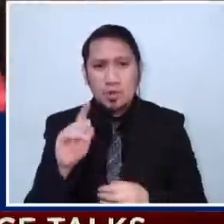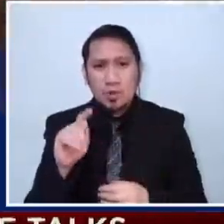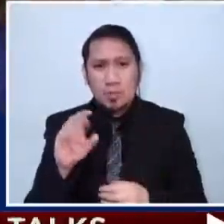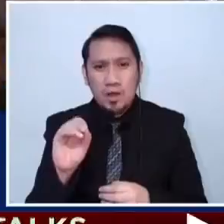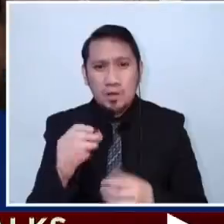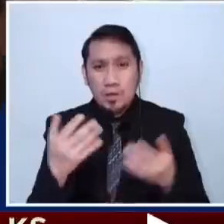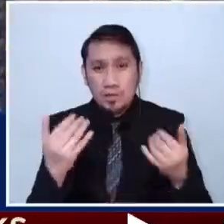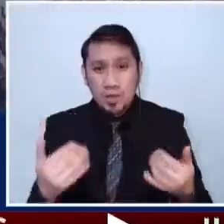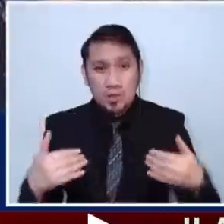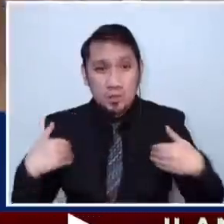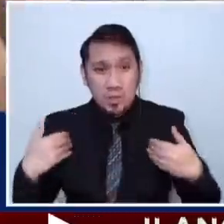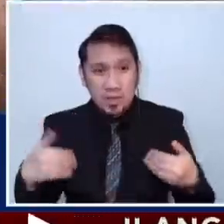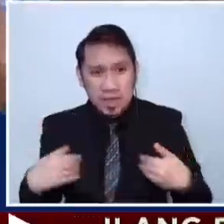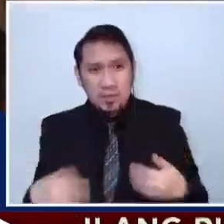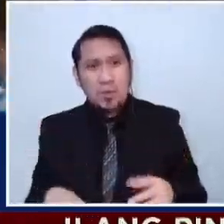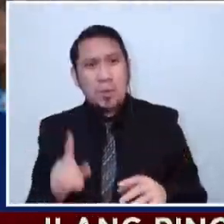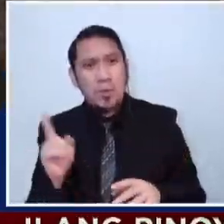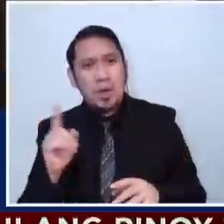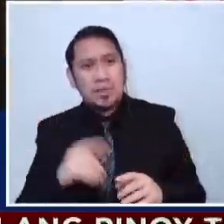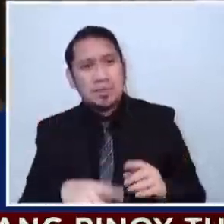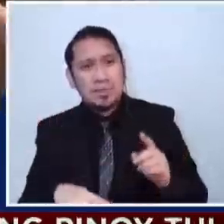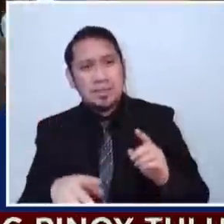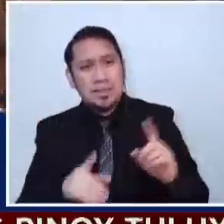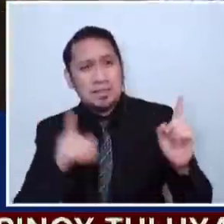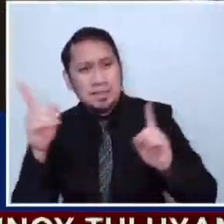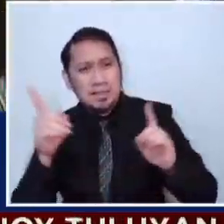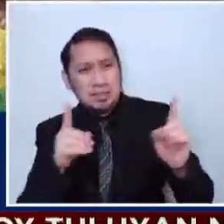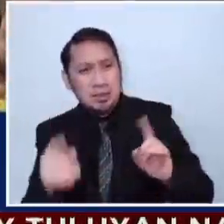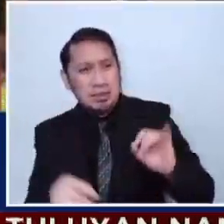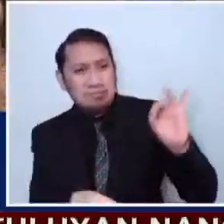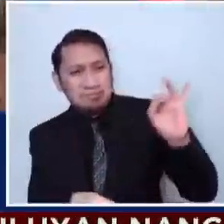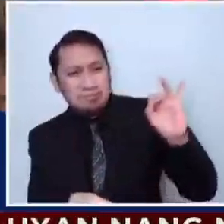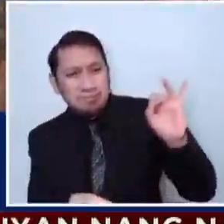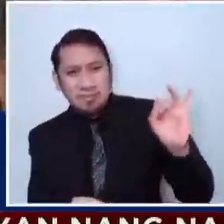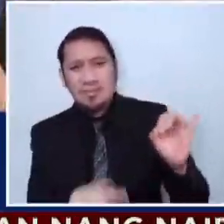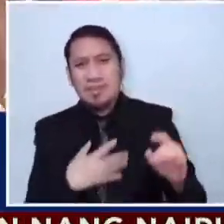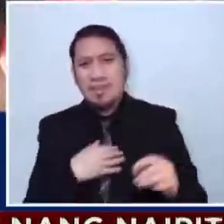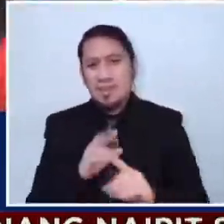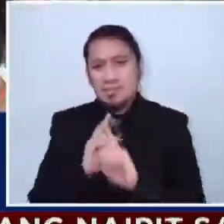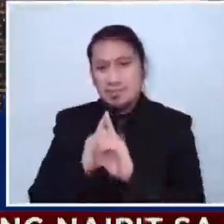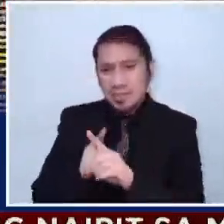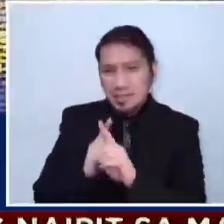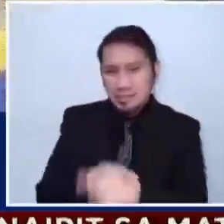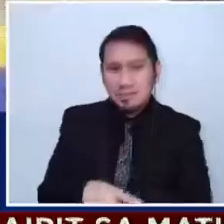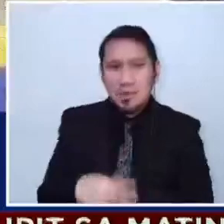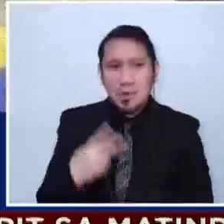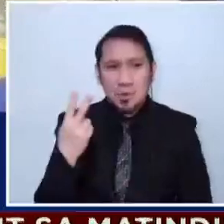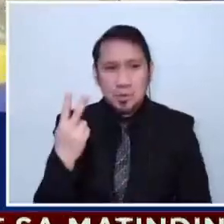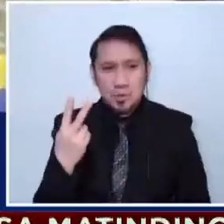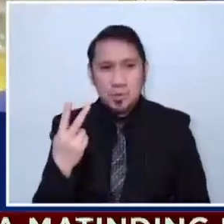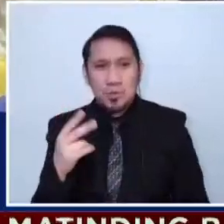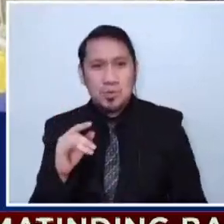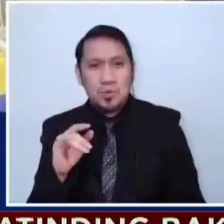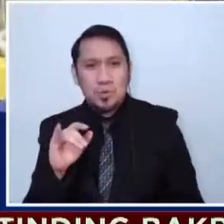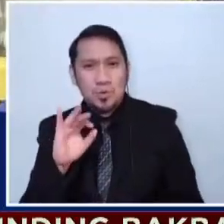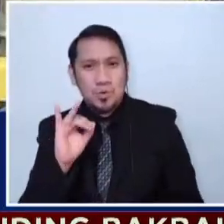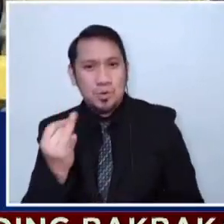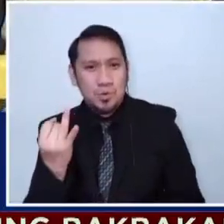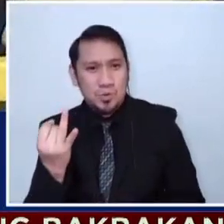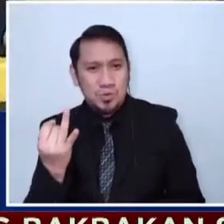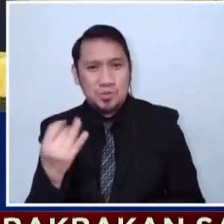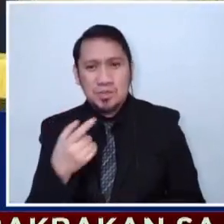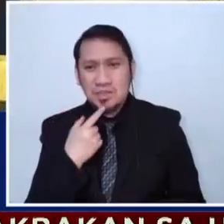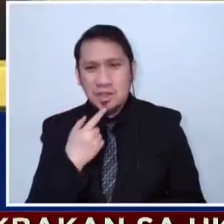mga kabataan at sumenyas at tinugod din naman niya ng senyas na Two Joints. Mahalagaan niya sa isang leader na magkaroon